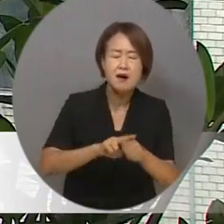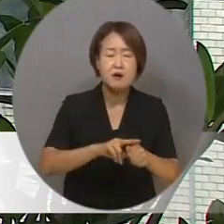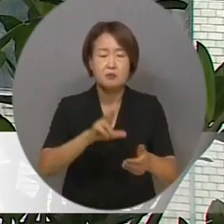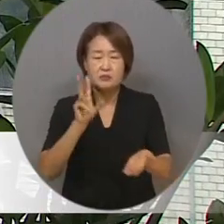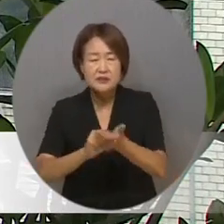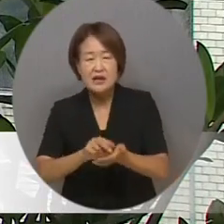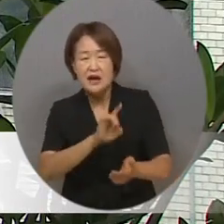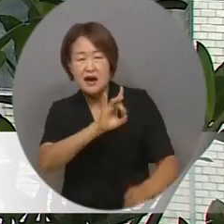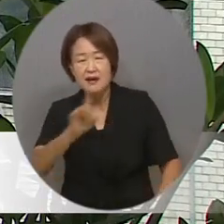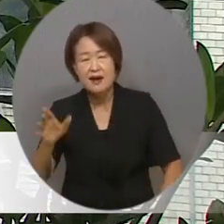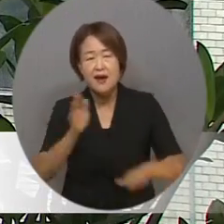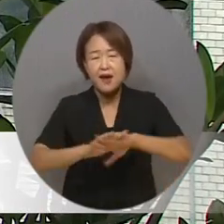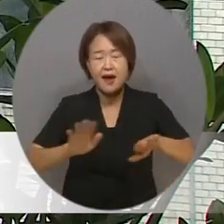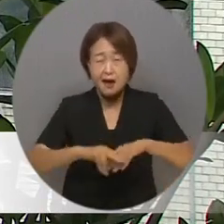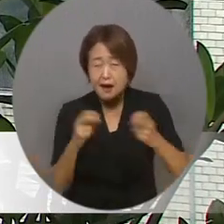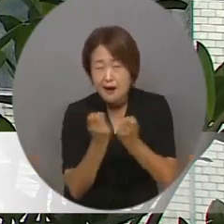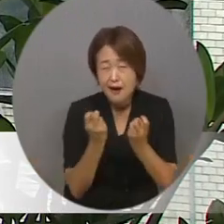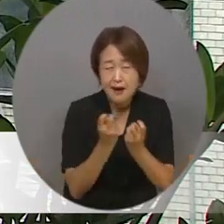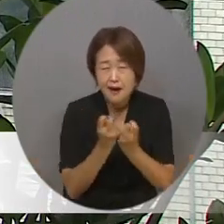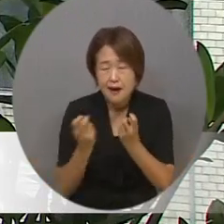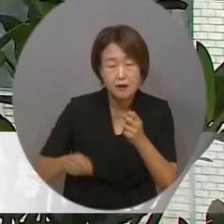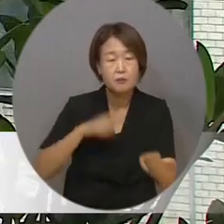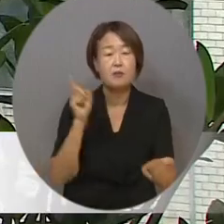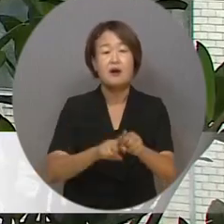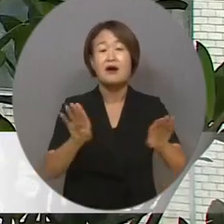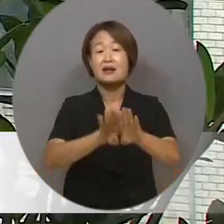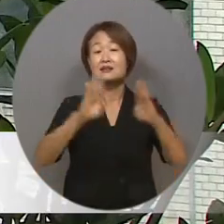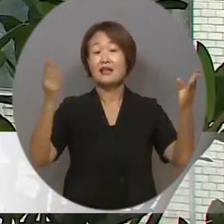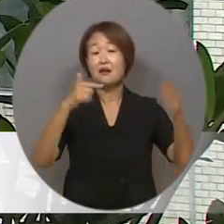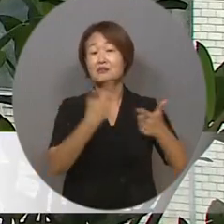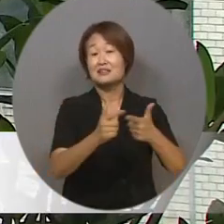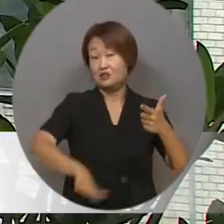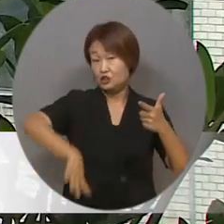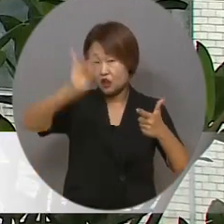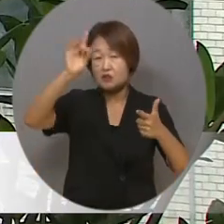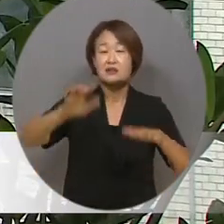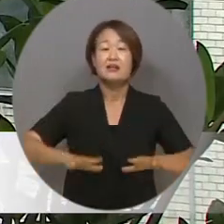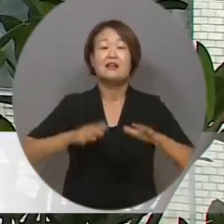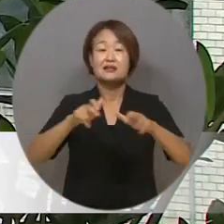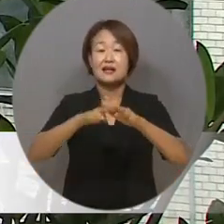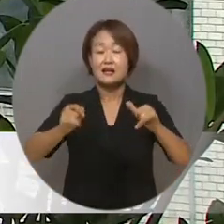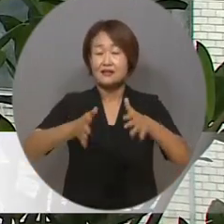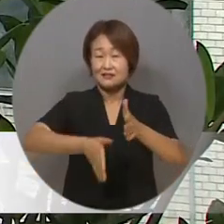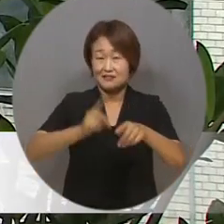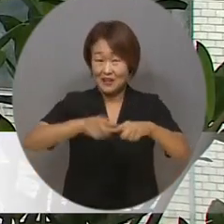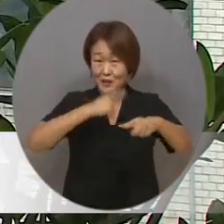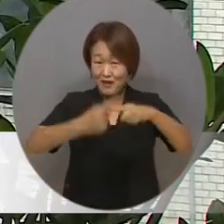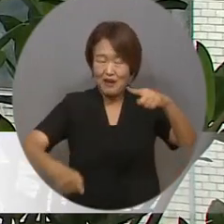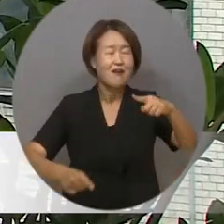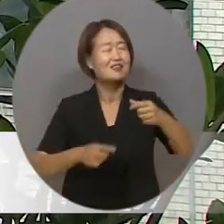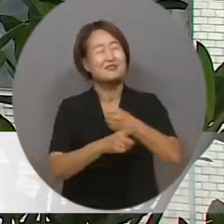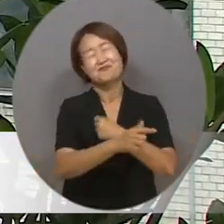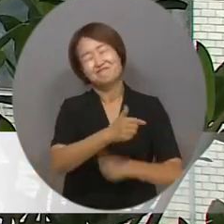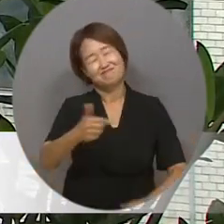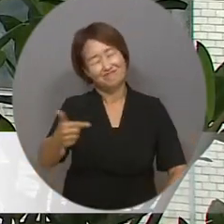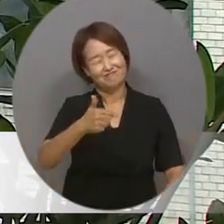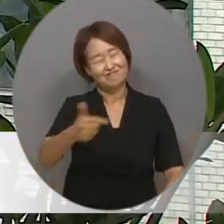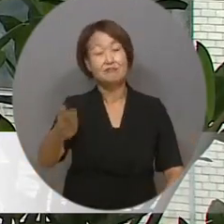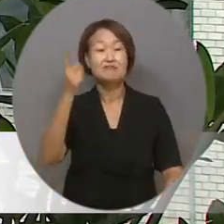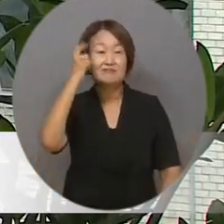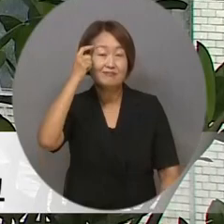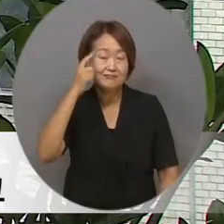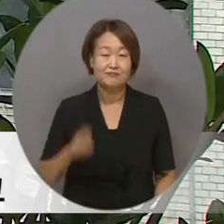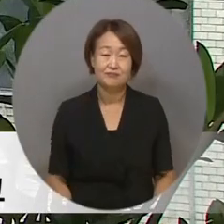포괄적인 해결책을 모색하기 위해 열리는 부산시 최초 세계 장애인 대회로서 그 의미가